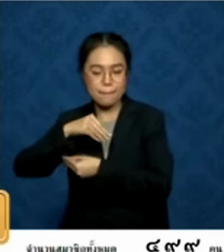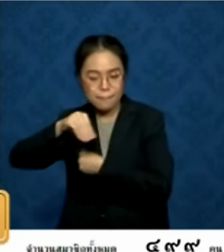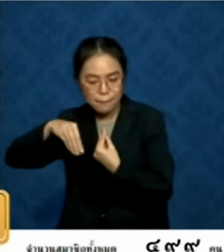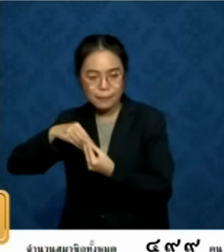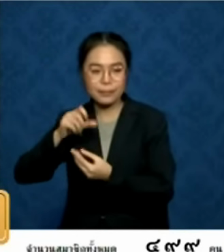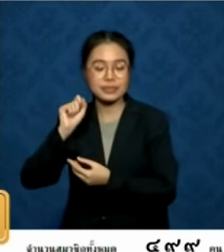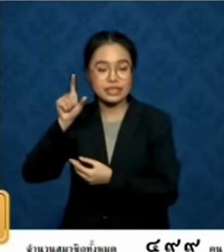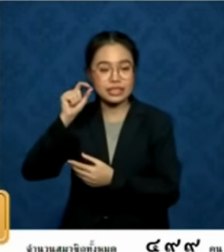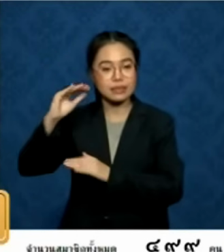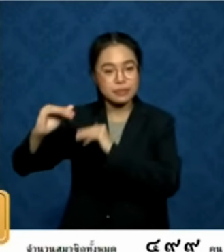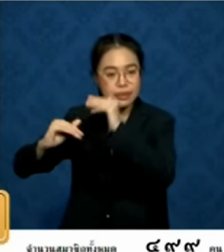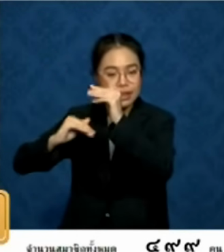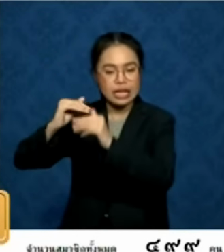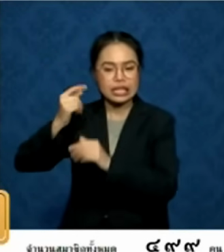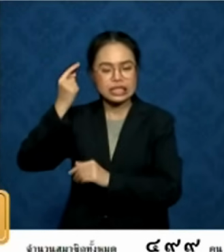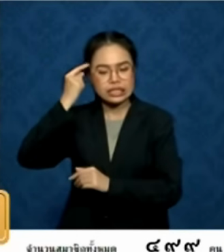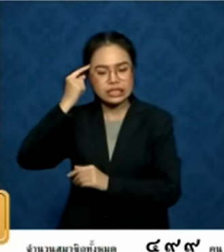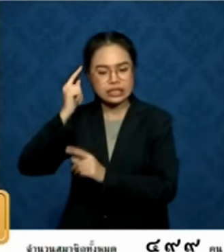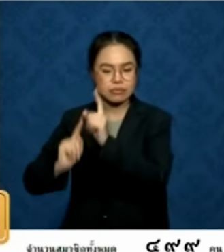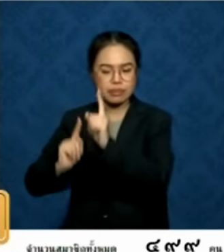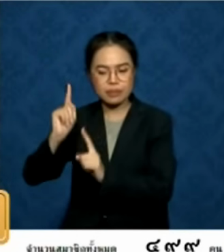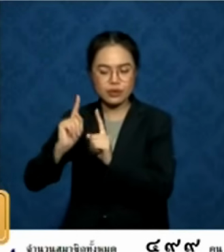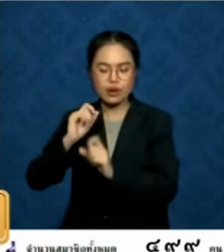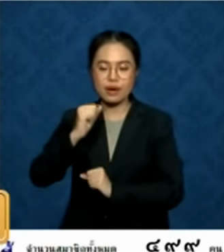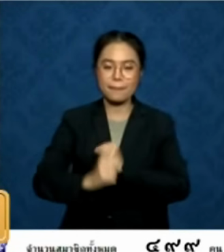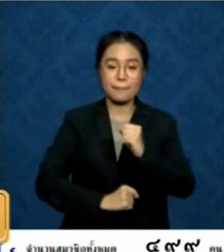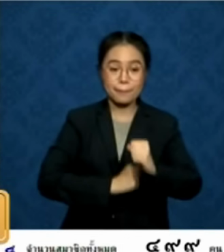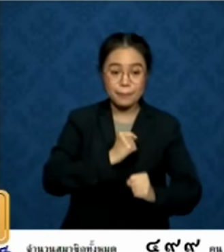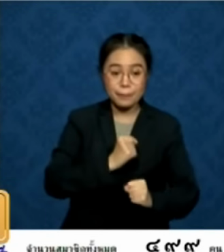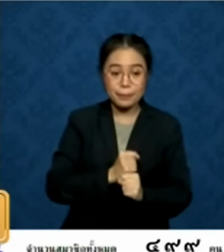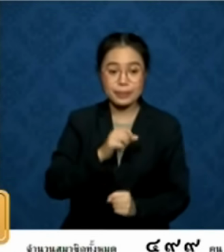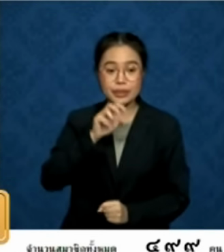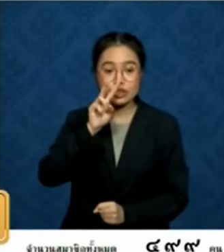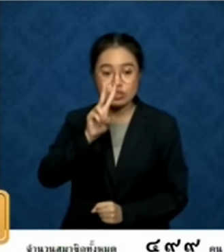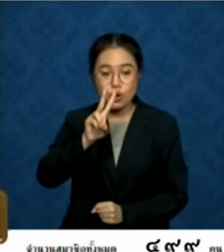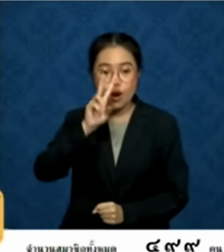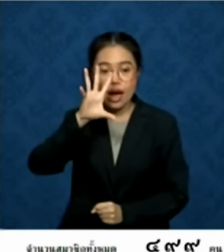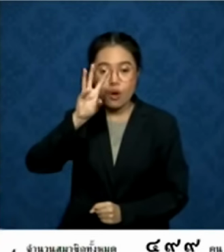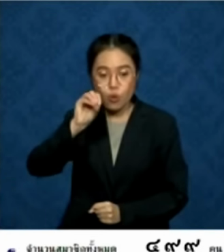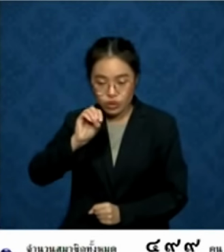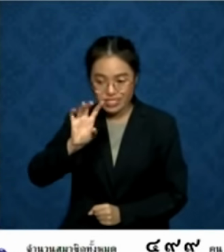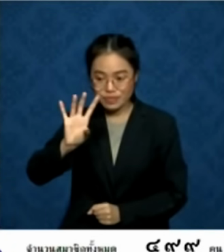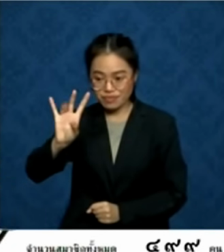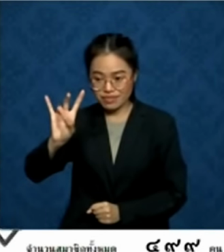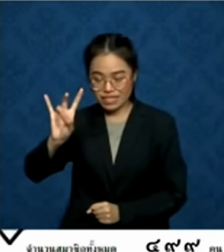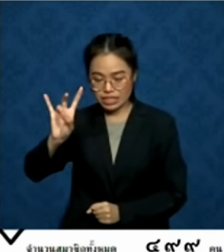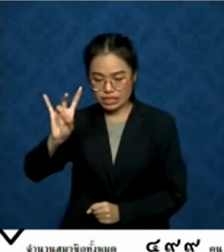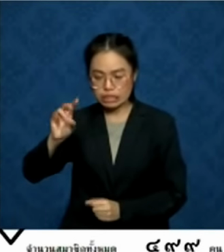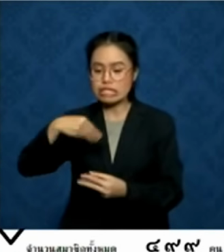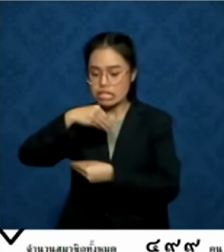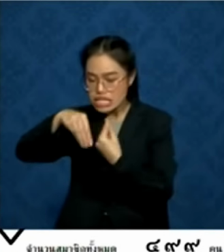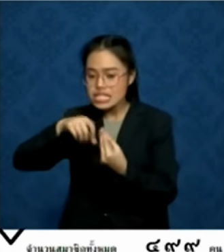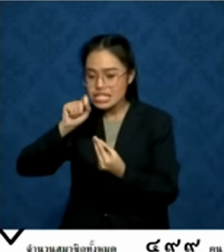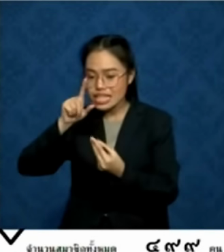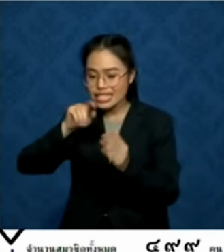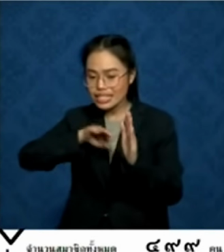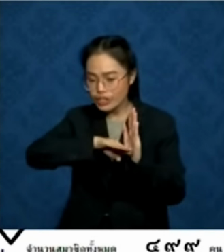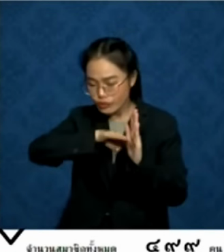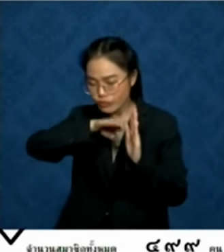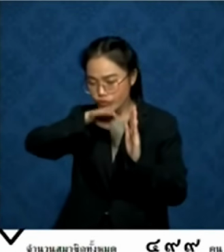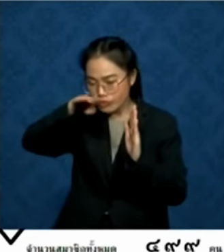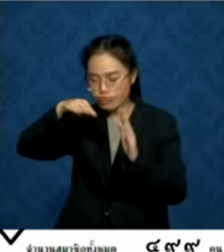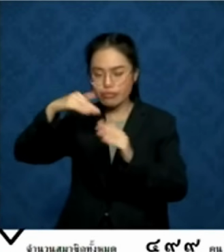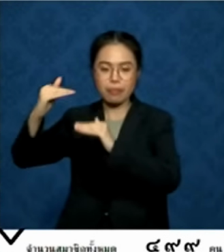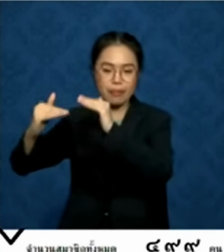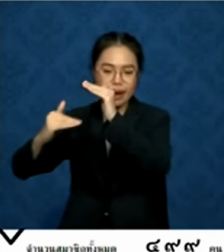าติได้ประเมินไว้ว่าเศรษฐกิจในปี2567คาดว่าจะขยายตัวในช่วงร้อยละ